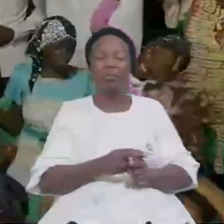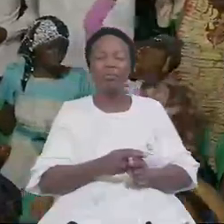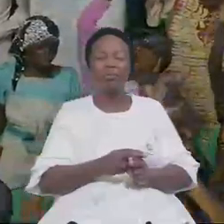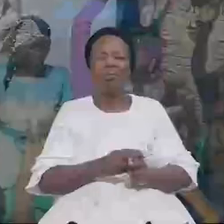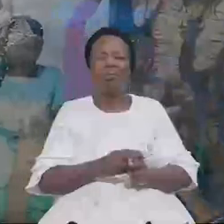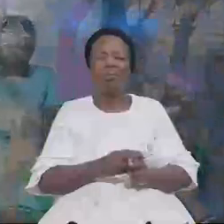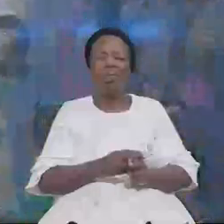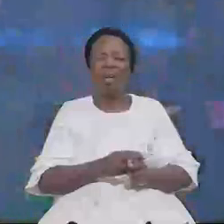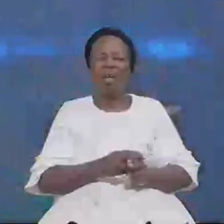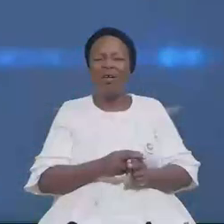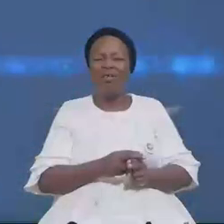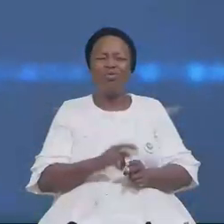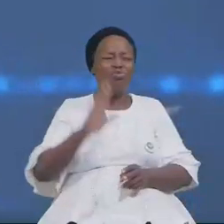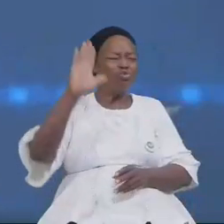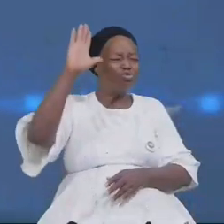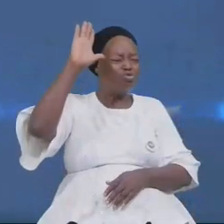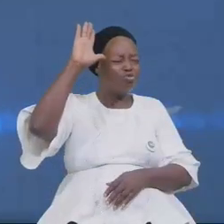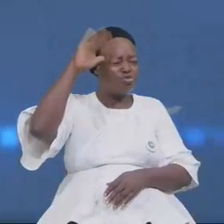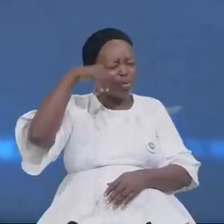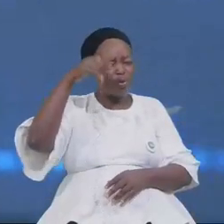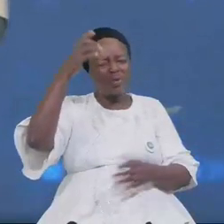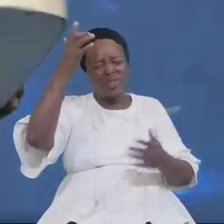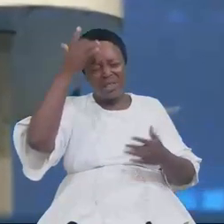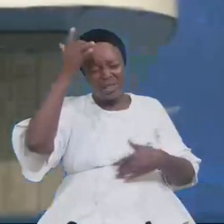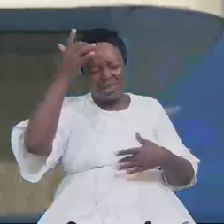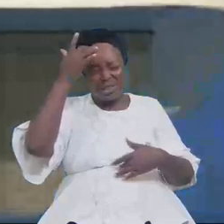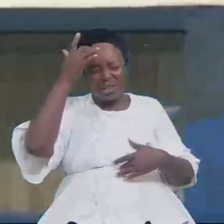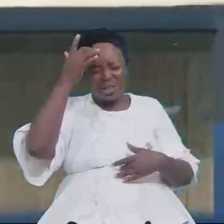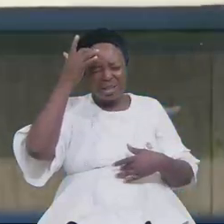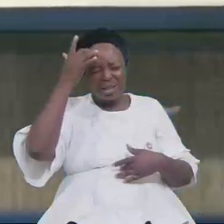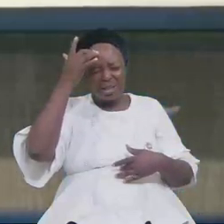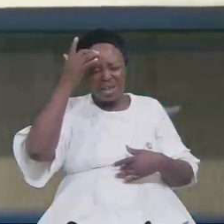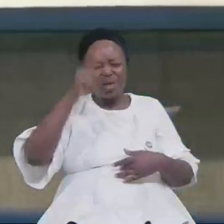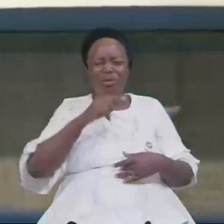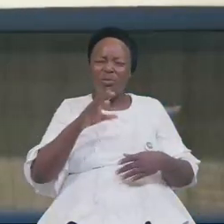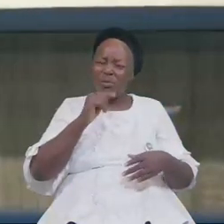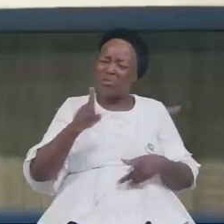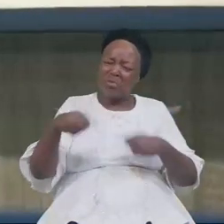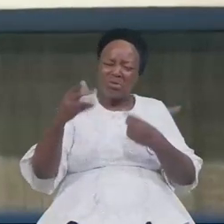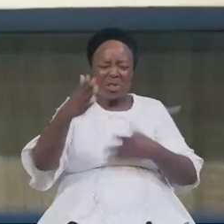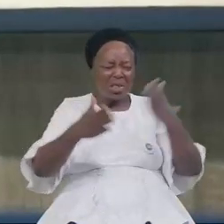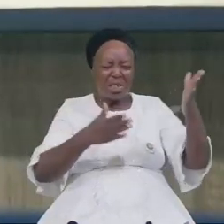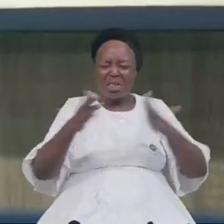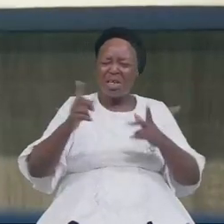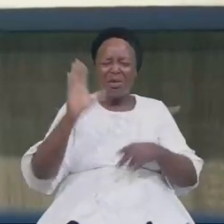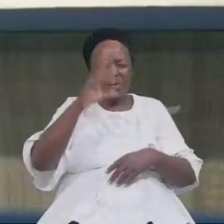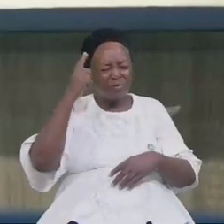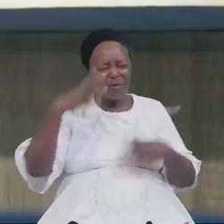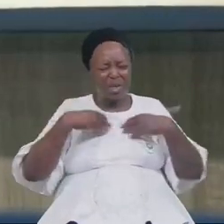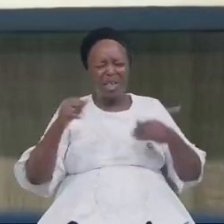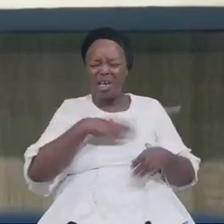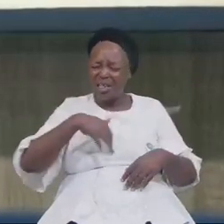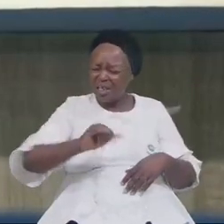Des maladies de longue date, des problèmes de longue date, vous avez porté cela partout et cela reste